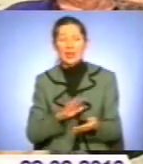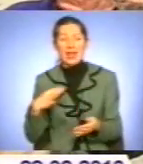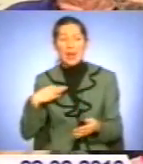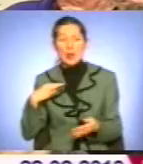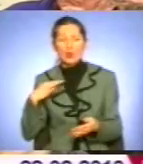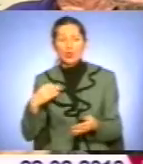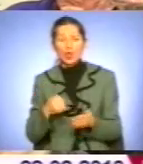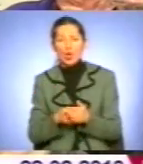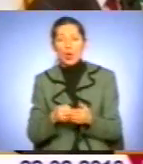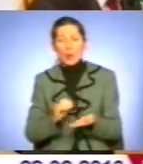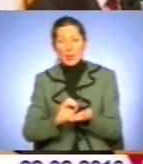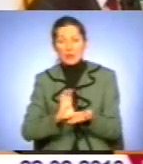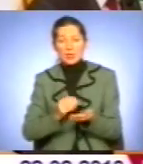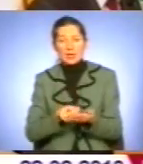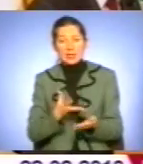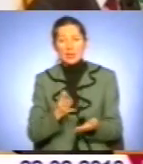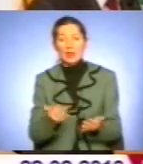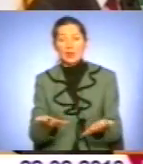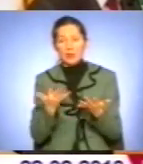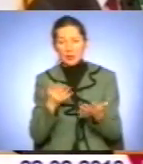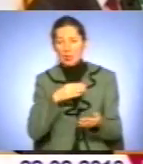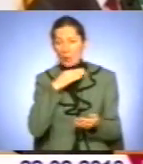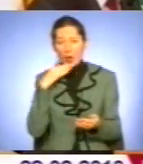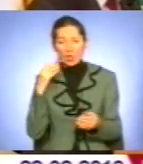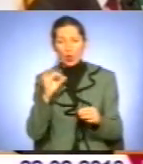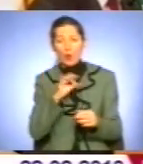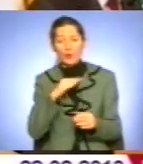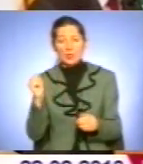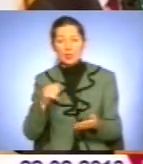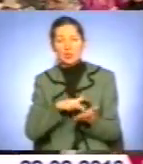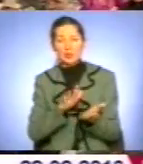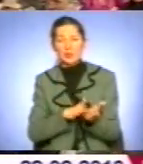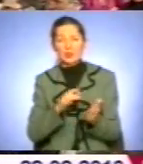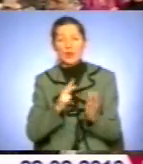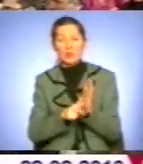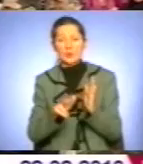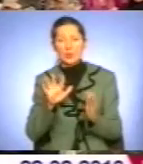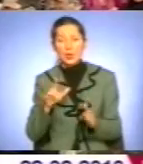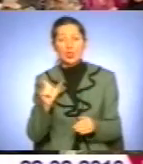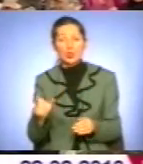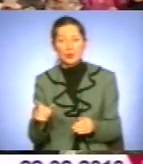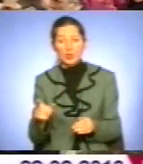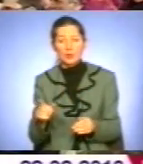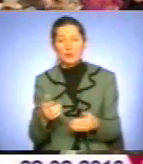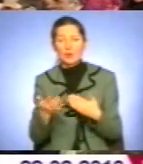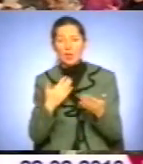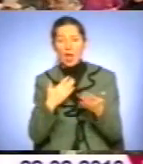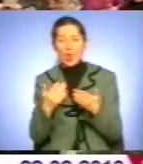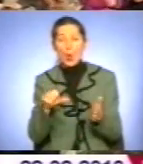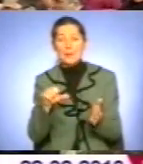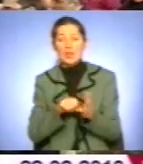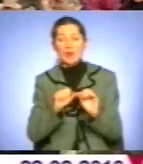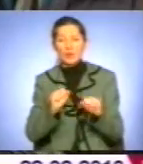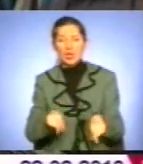Небайдужих до підвищення цін на проїзд виявилося багато. Офіційно зареєструвалося 85 чоловік. Діалог представників влади